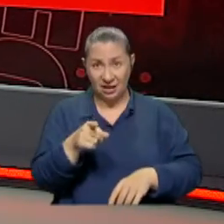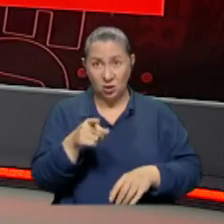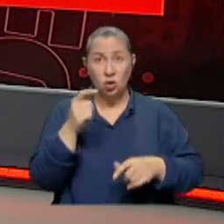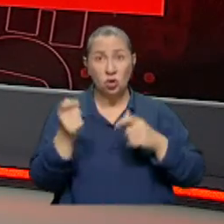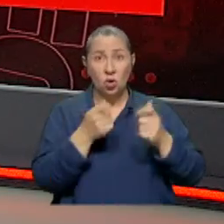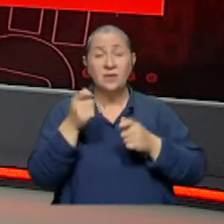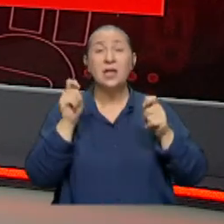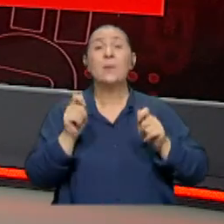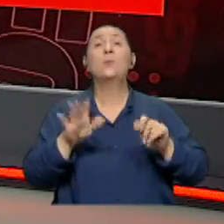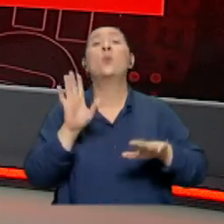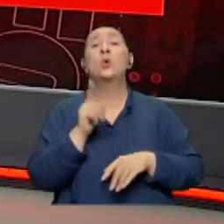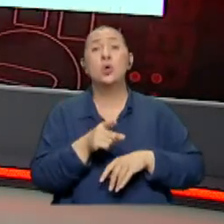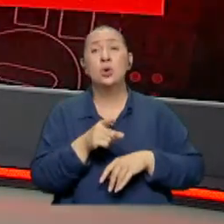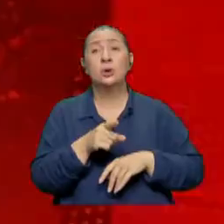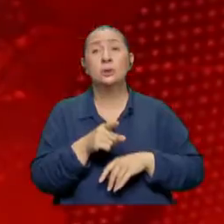görevini yerine getiremiyor mu